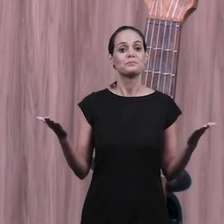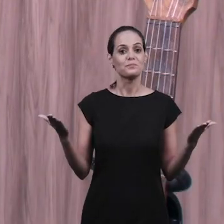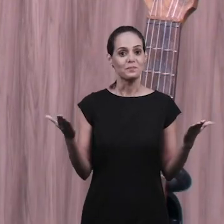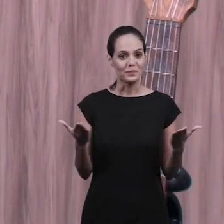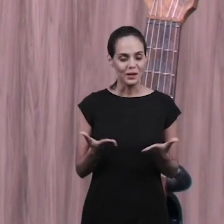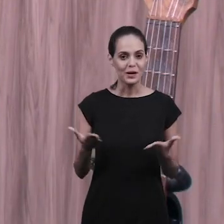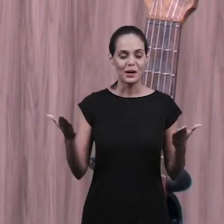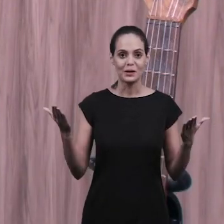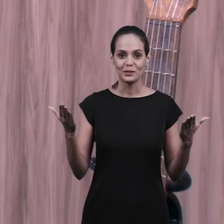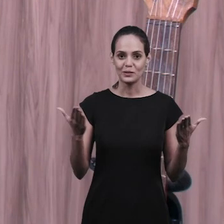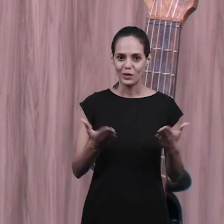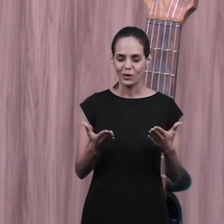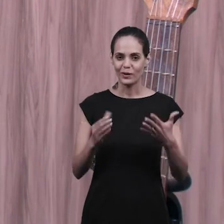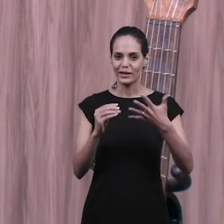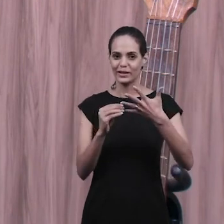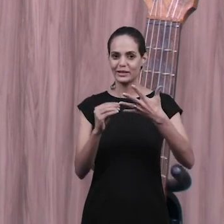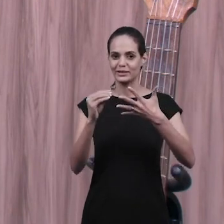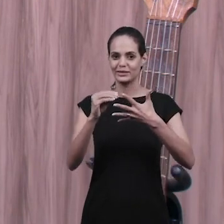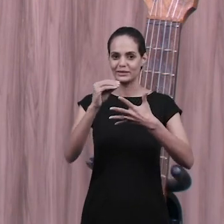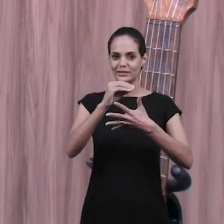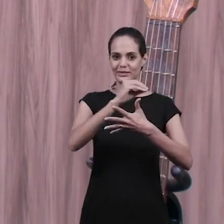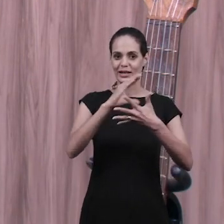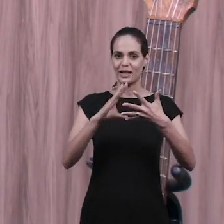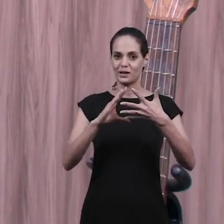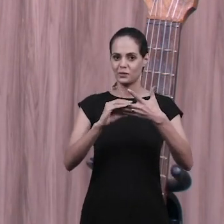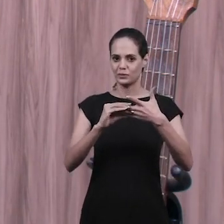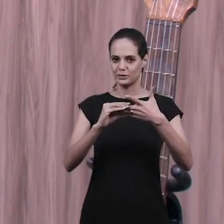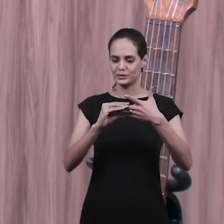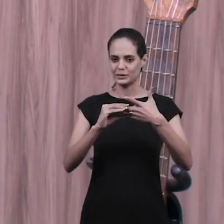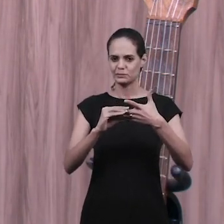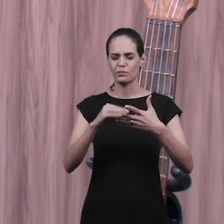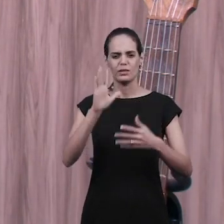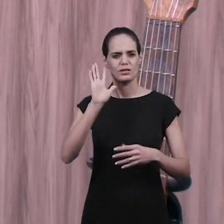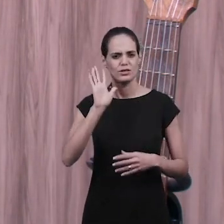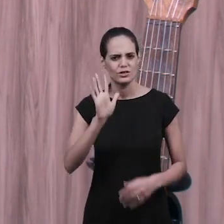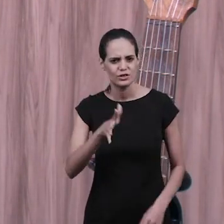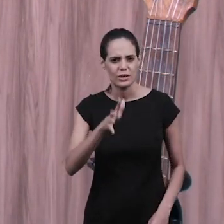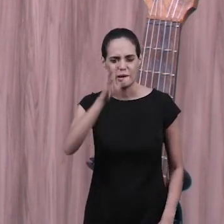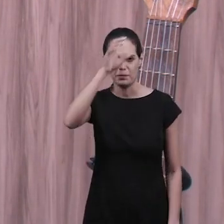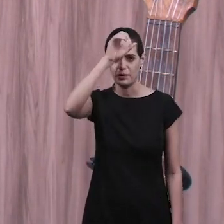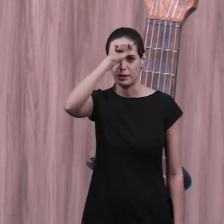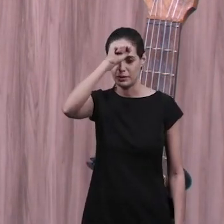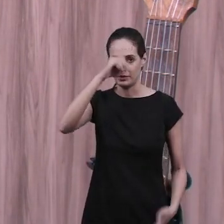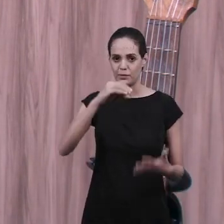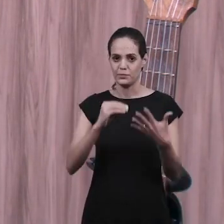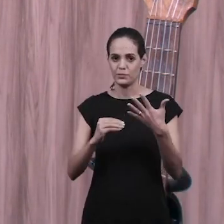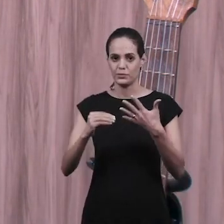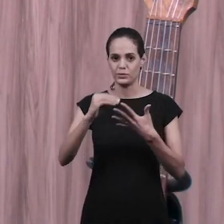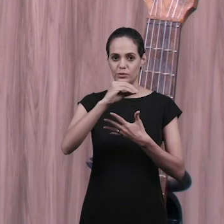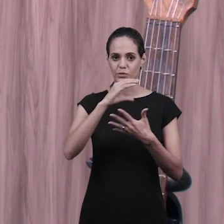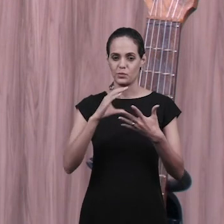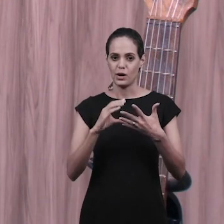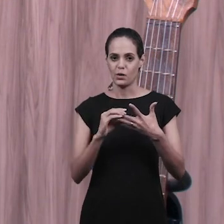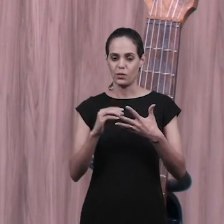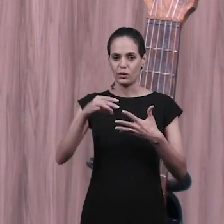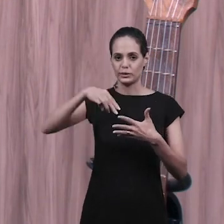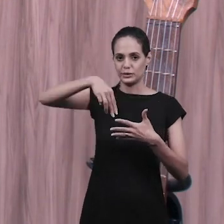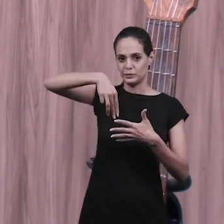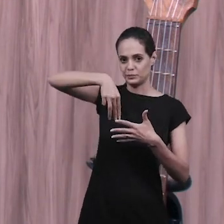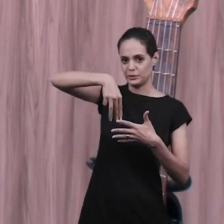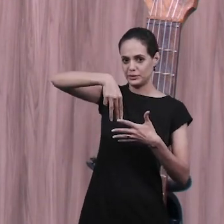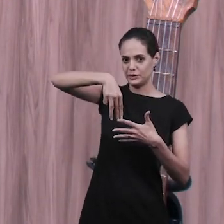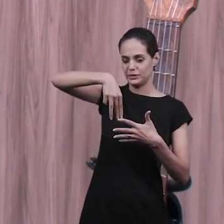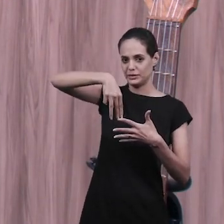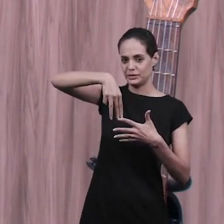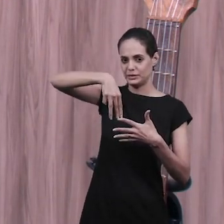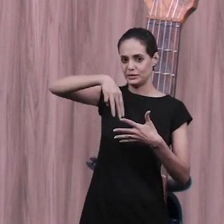Maintenant, nous allons voir sur les accords. Nous avons déjà appris l'accord de Mi majeur. Nous